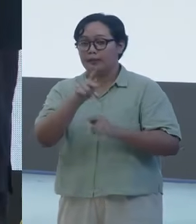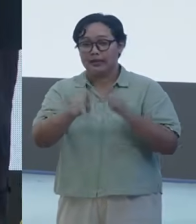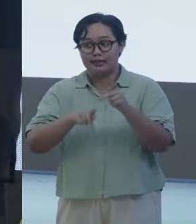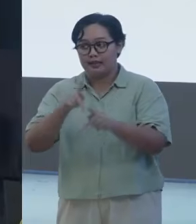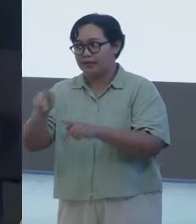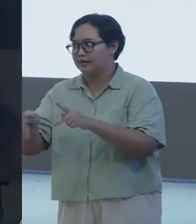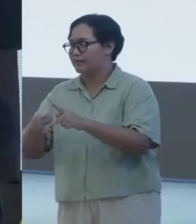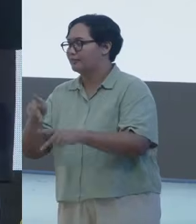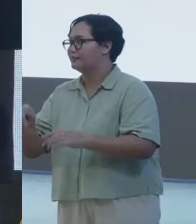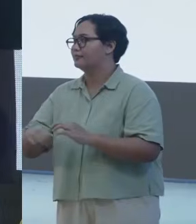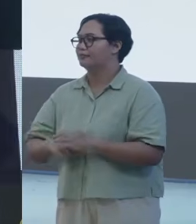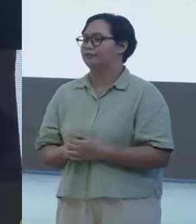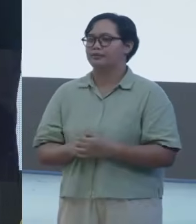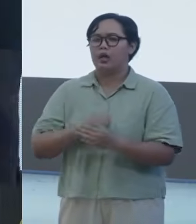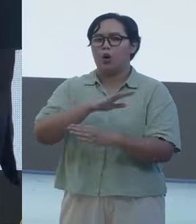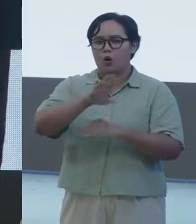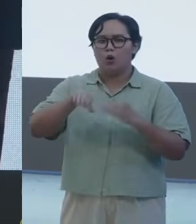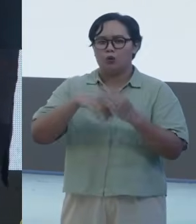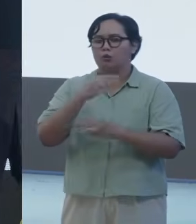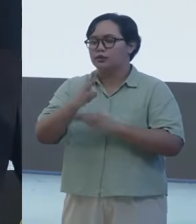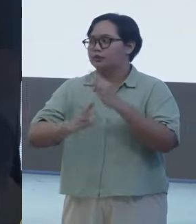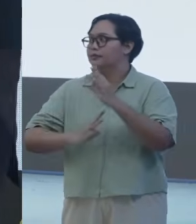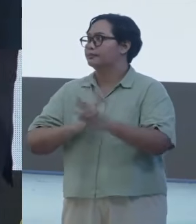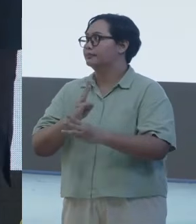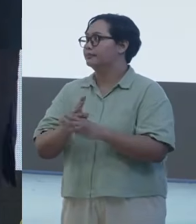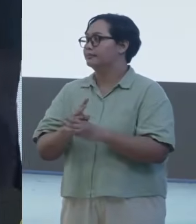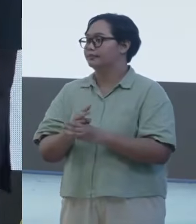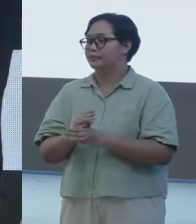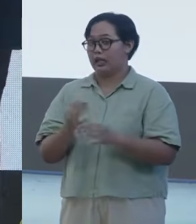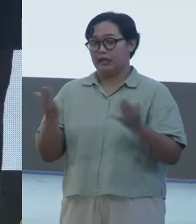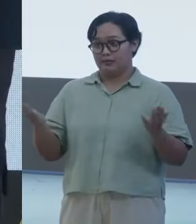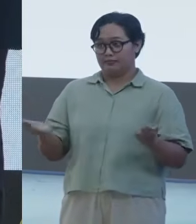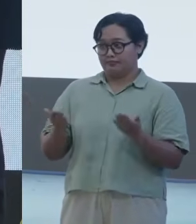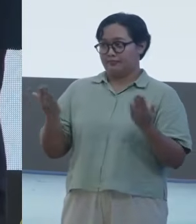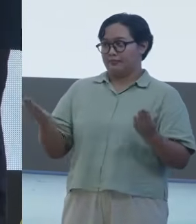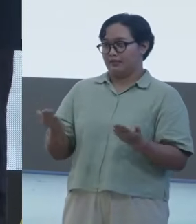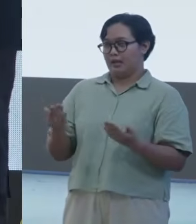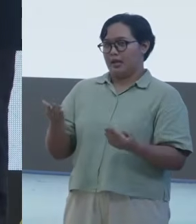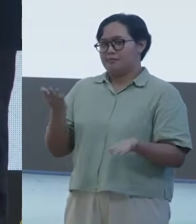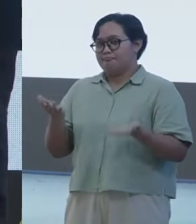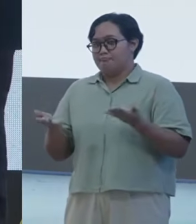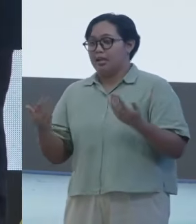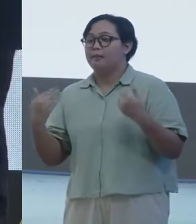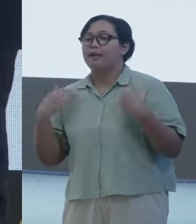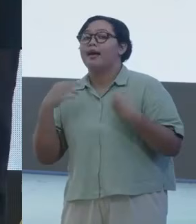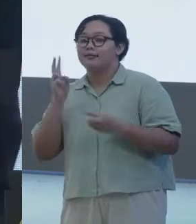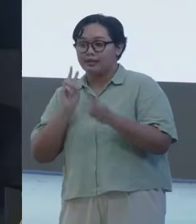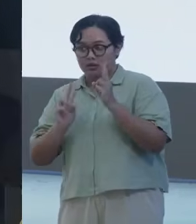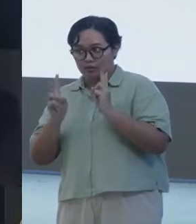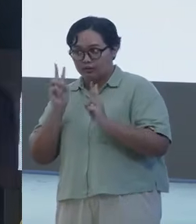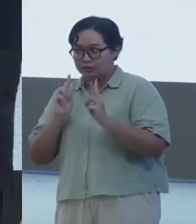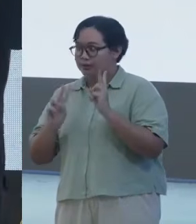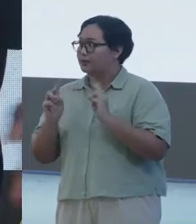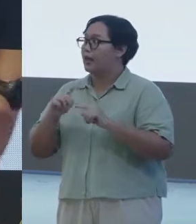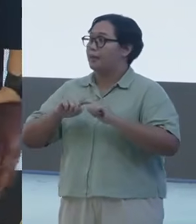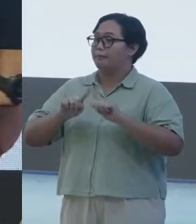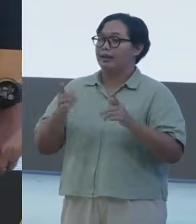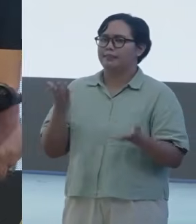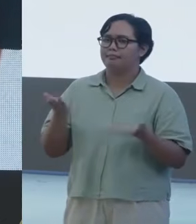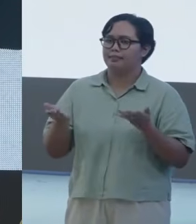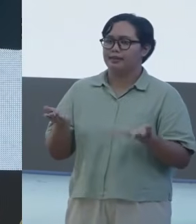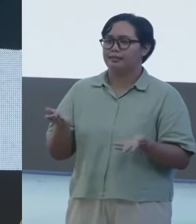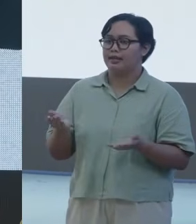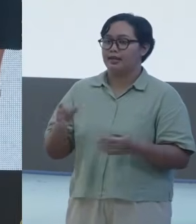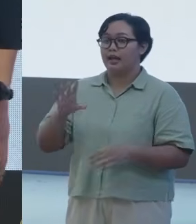Sa ating kapatiran dito, may mga pumapasok dito na bago, pero baka sila ay elect.